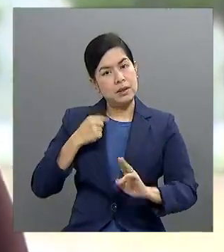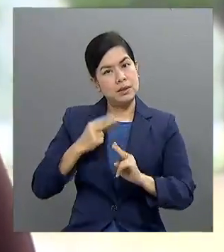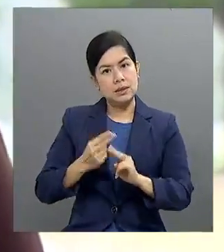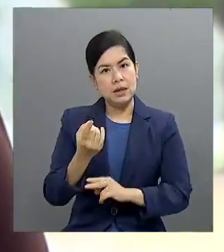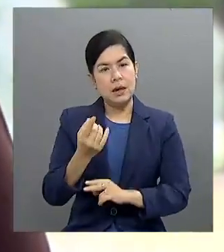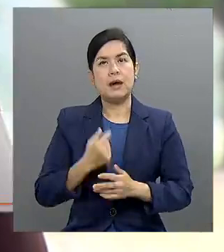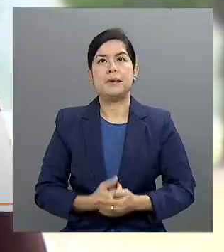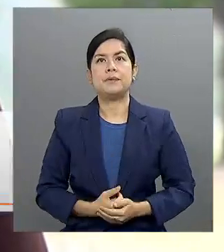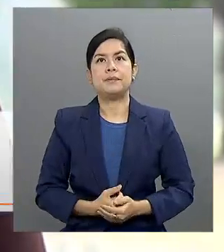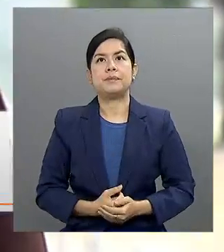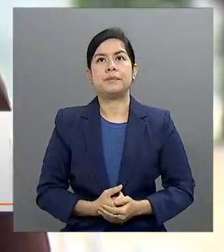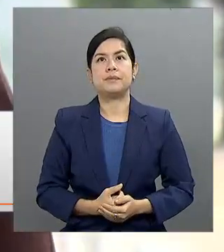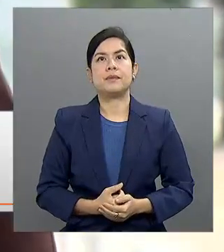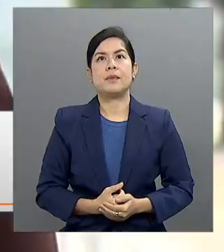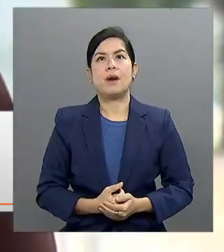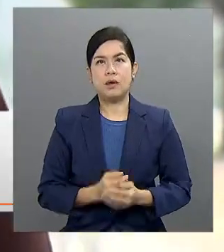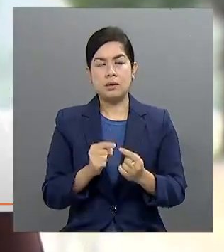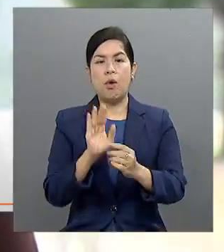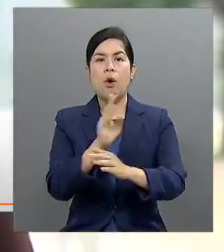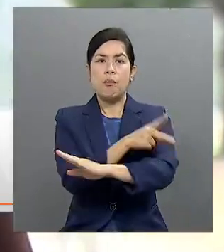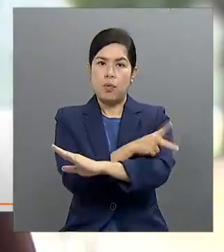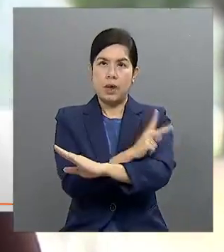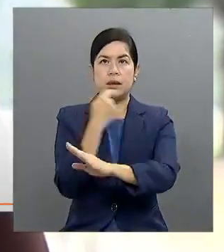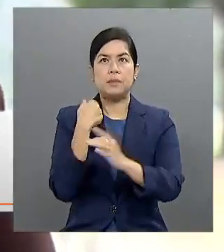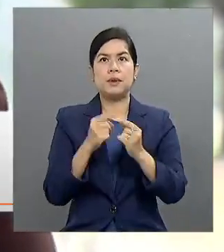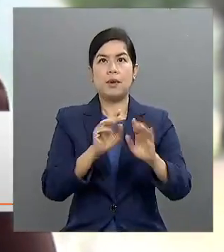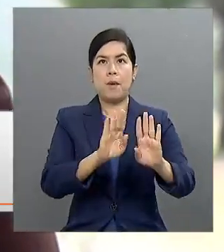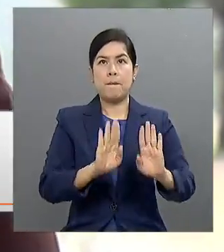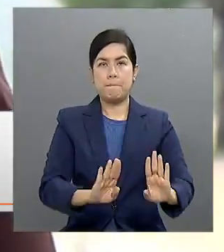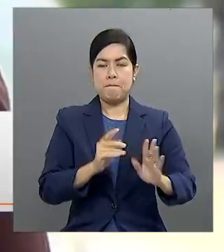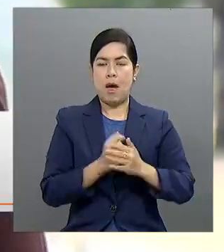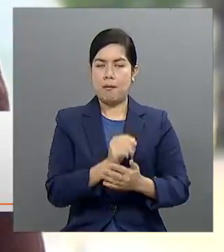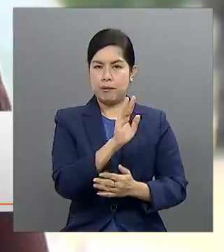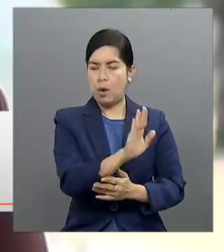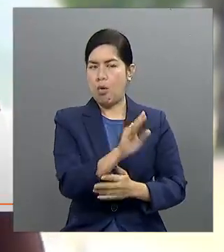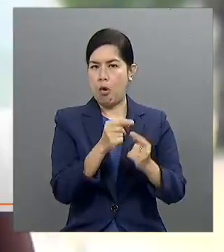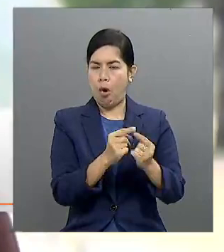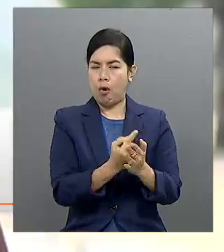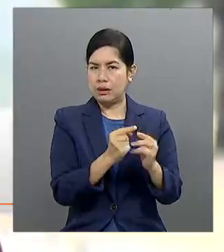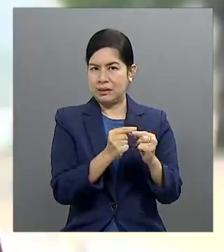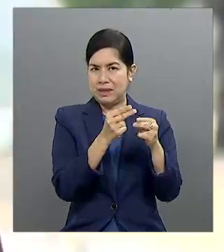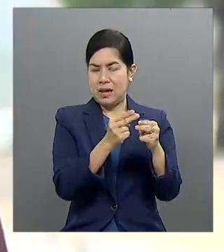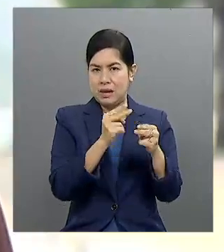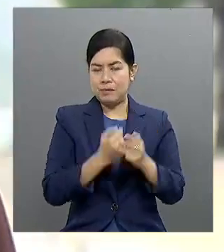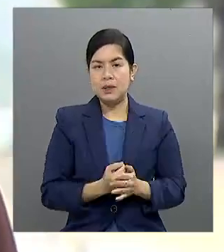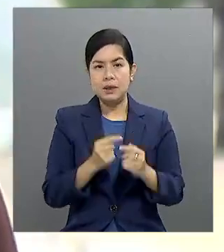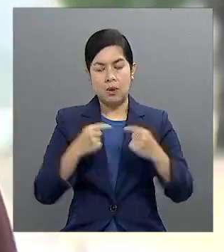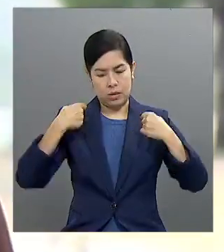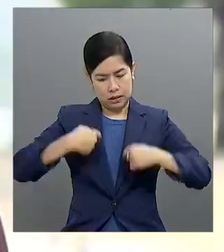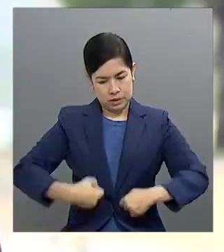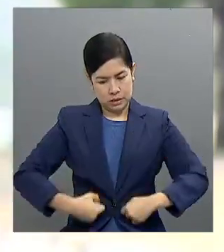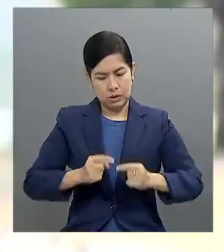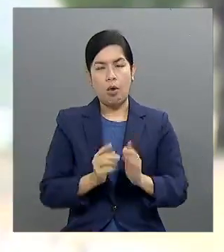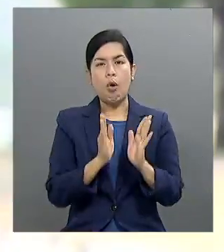านะครับจังหวัดภูเก็ตเนี่ยเรามีอัตลักษณ์ที่เป็นมีความเป็นตัวตนของคนภูเก็ตนะครับอันนี้ก็เป็นชุดการแต่งกายของคนภูเก็ตแต่จริงๆ